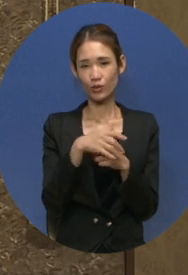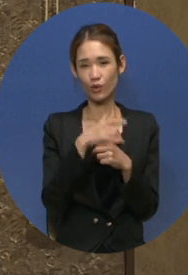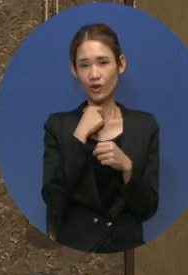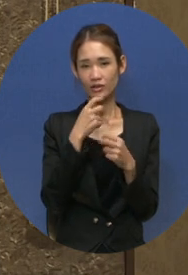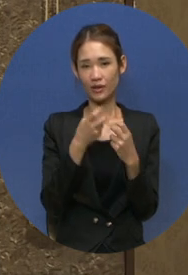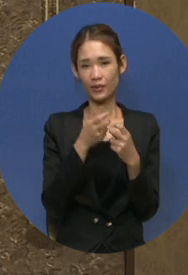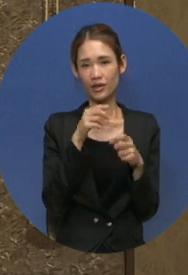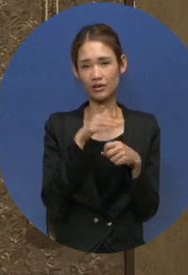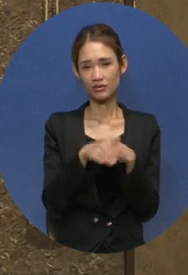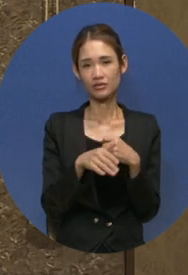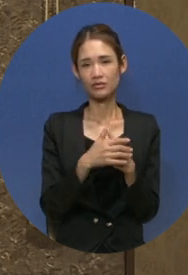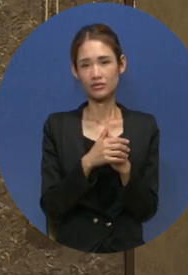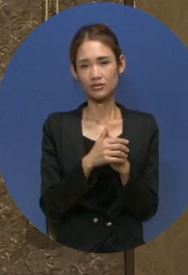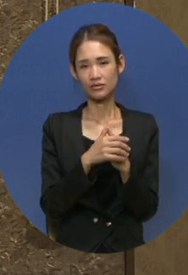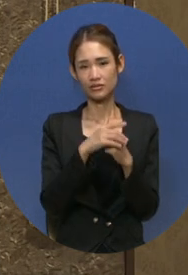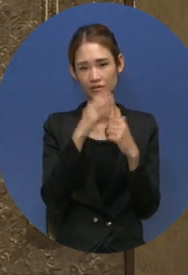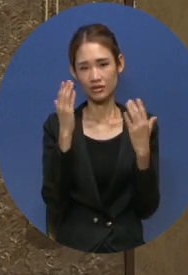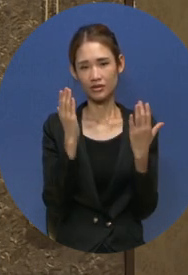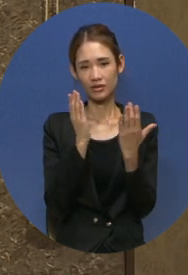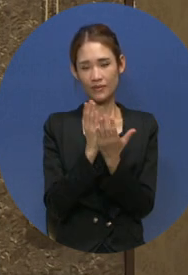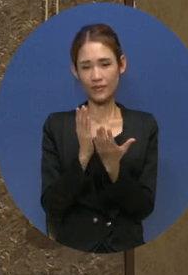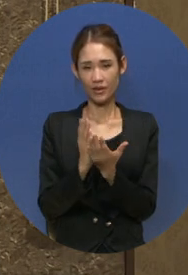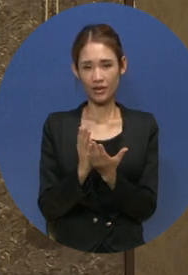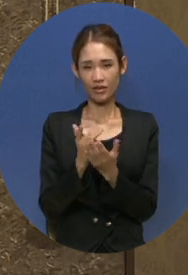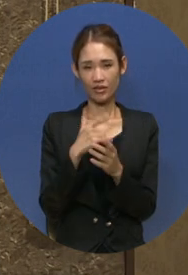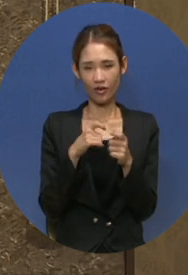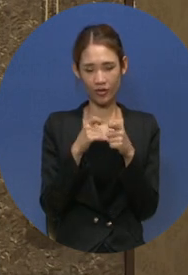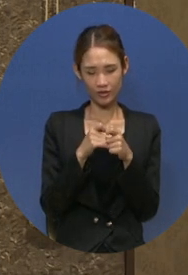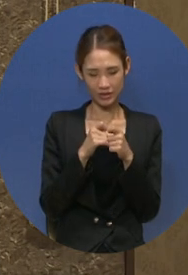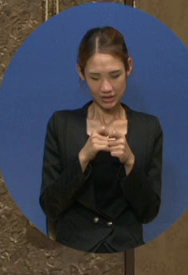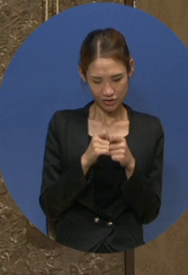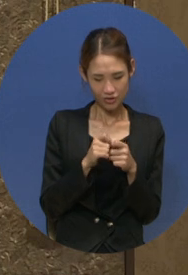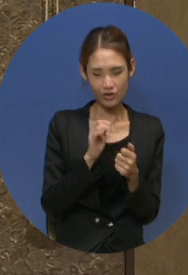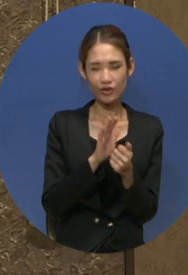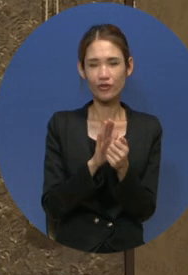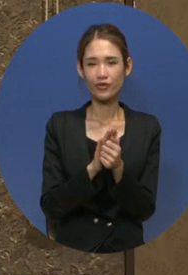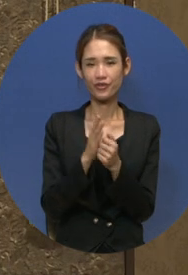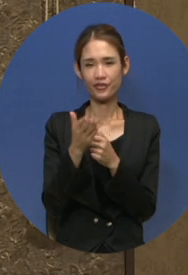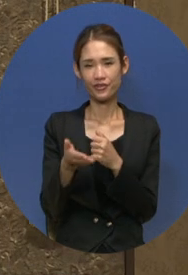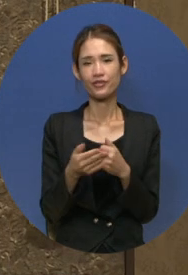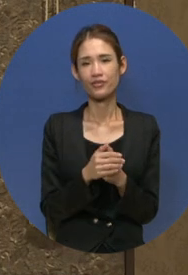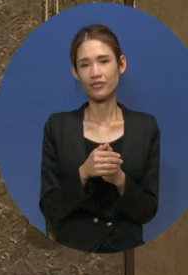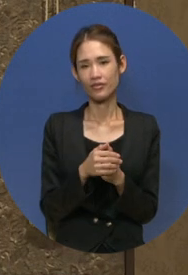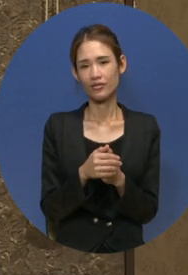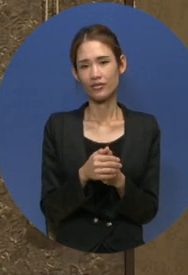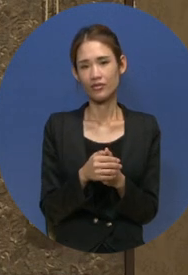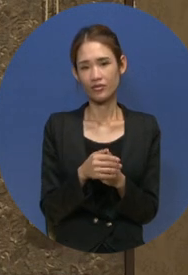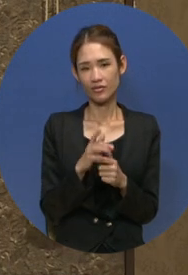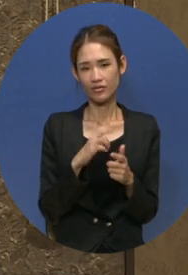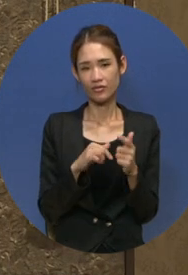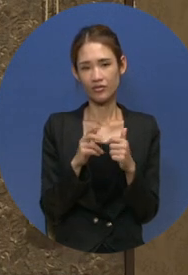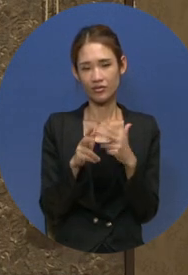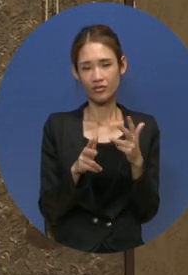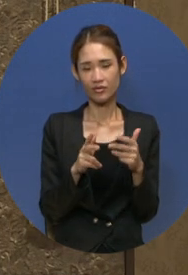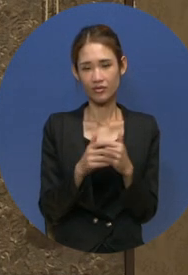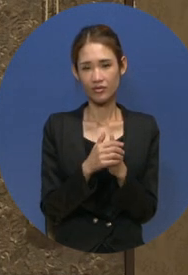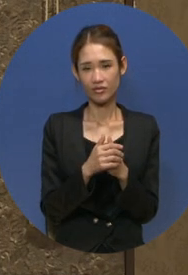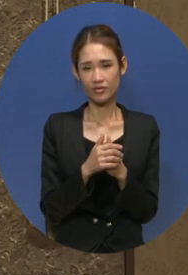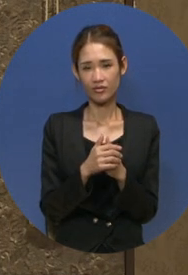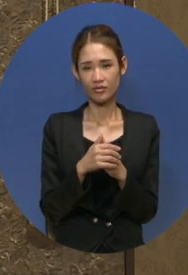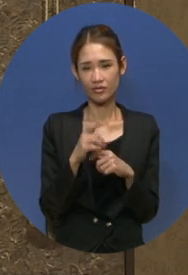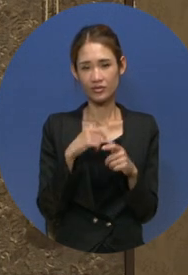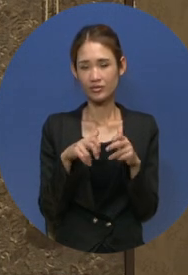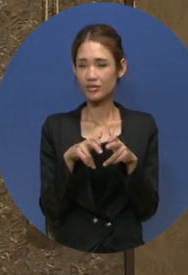원하는 방식으로. 다 맞춤형이 되는 거예요. 보다 촘촘하게 지원을 그럼요. 하고 계시네요. 예. 그러니까 이 사업이 이제 정책이 계속